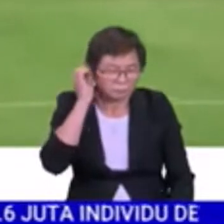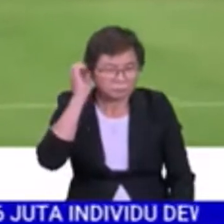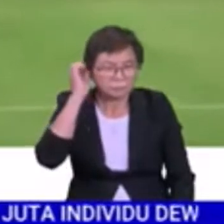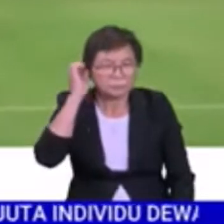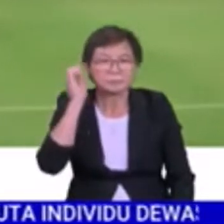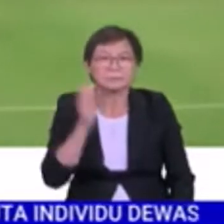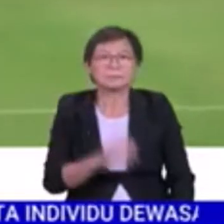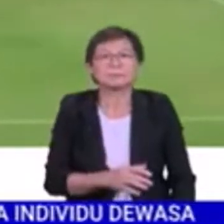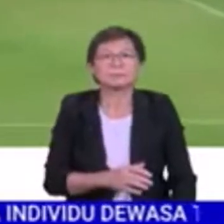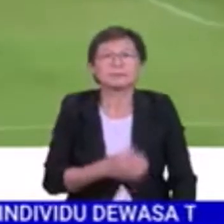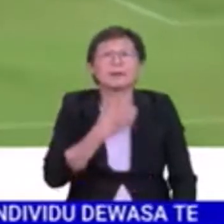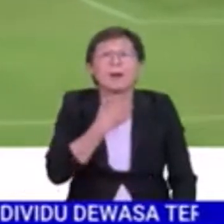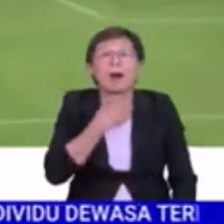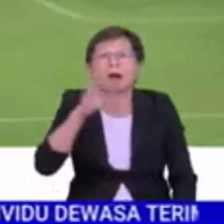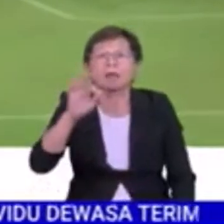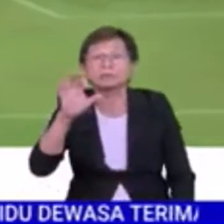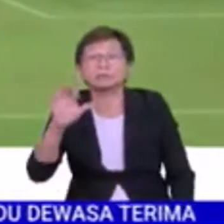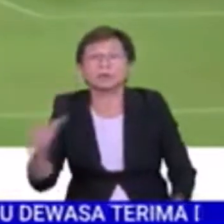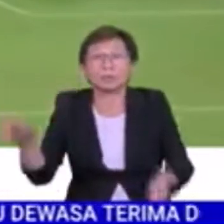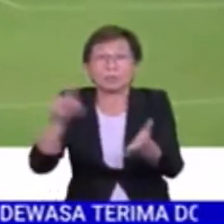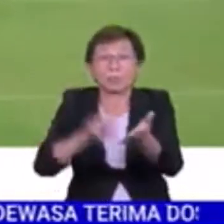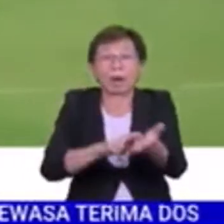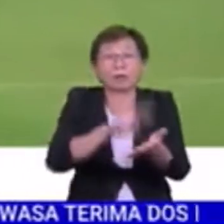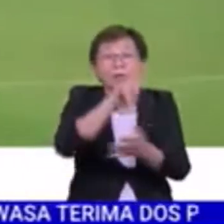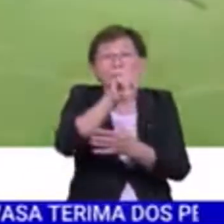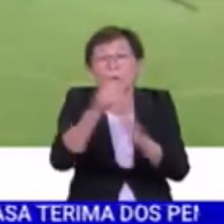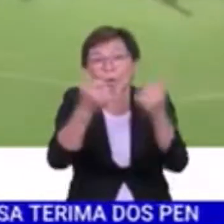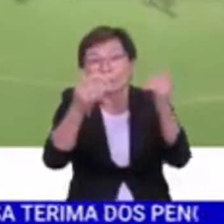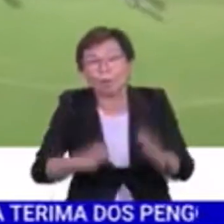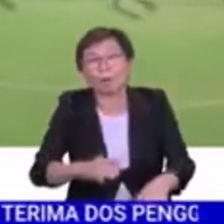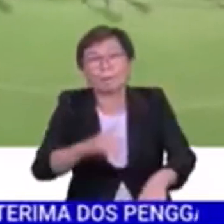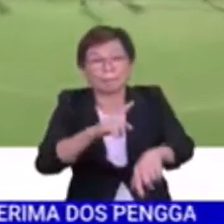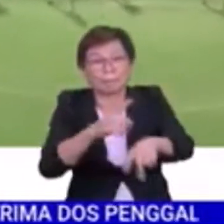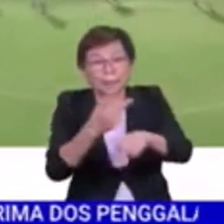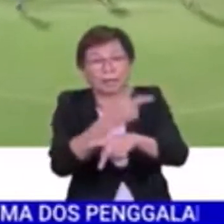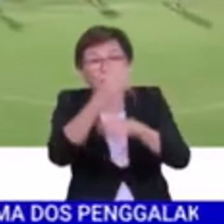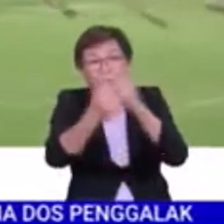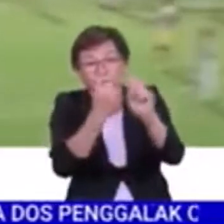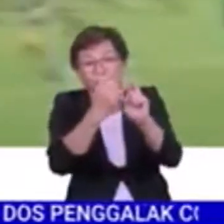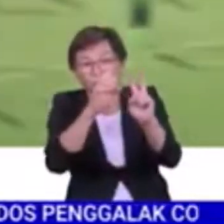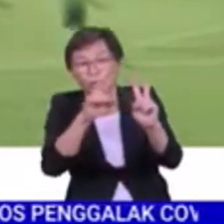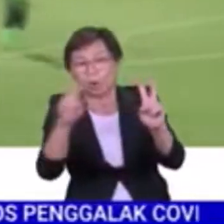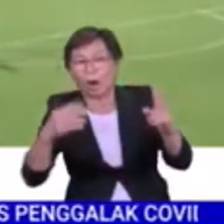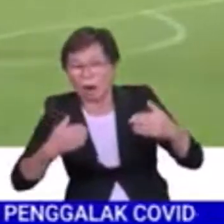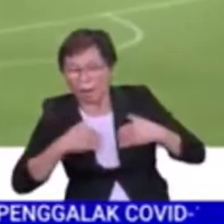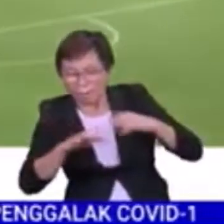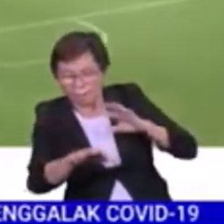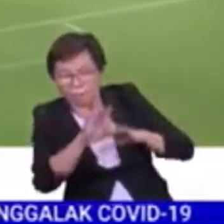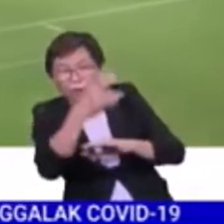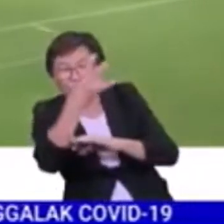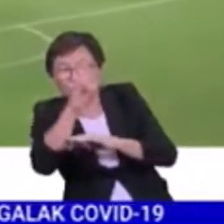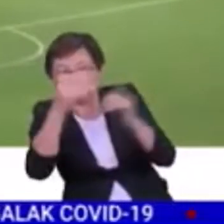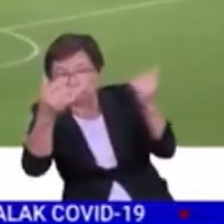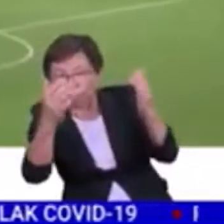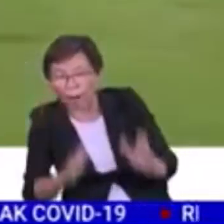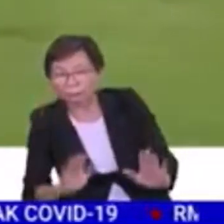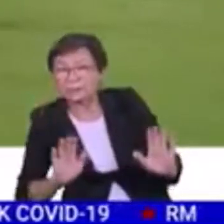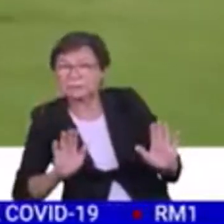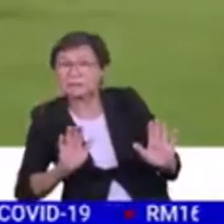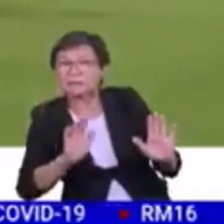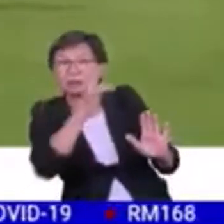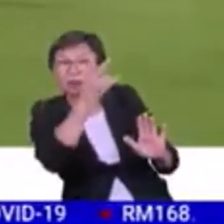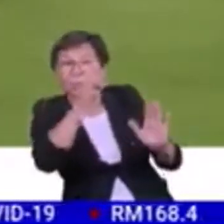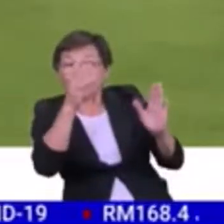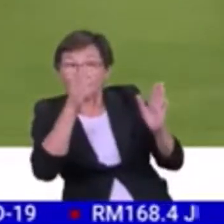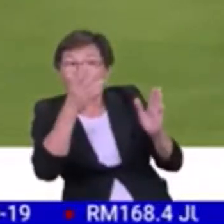Perak FC dikatakan hanya mendaftar 20 pemain pada musim 2022. Namun mempunyai pilihan 17 pemain sahaja termasuk